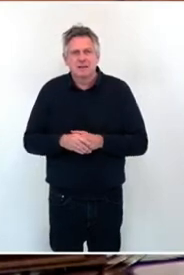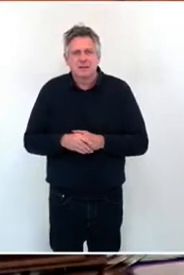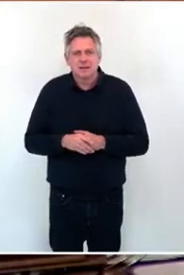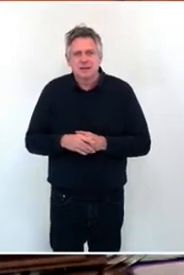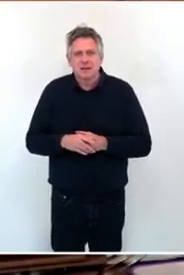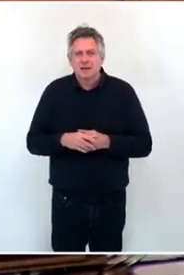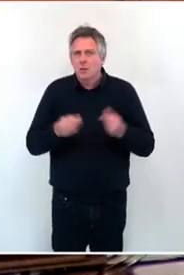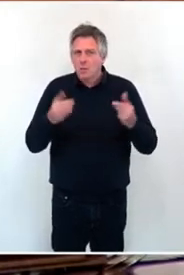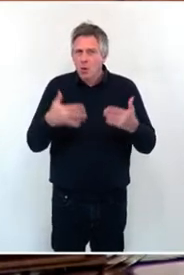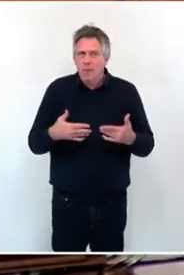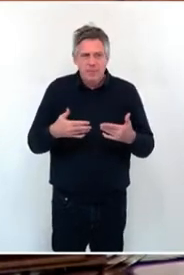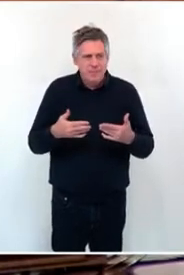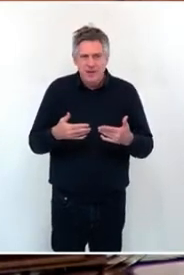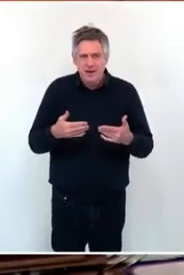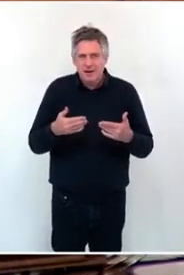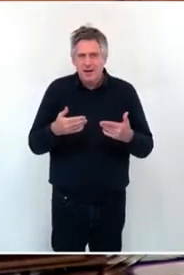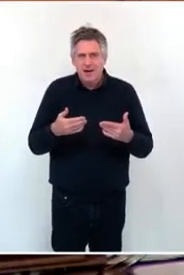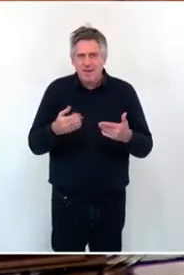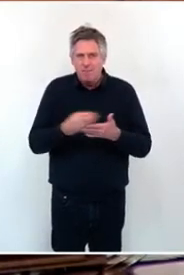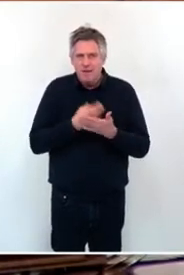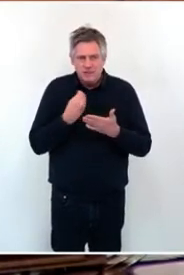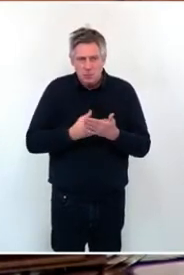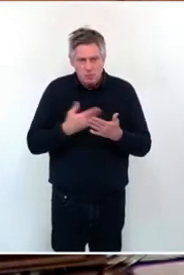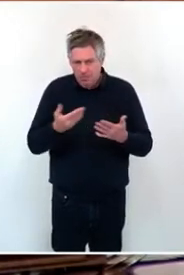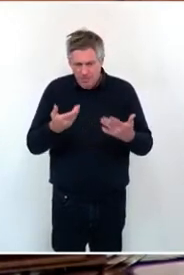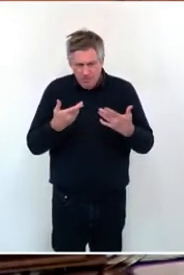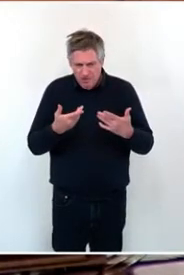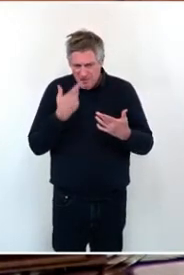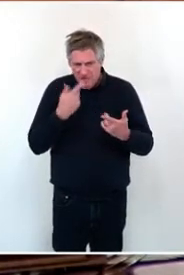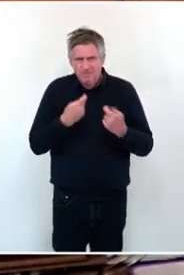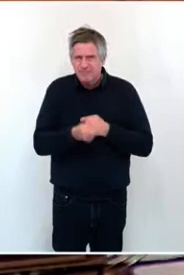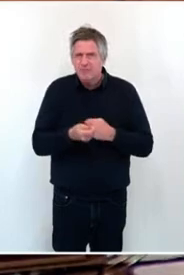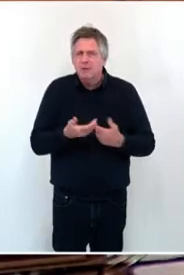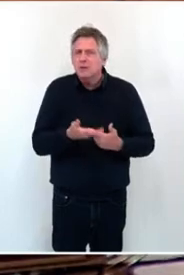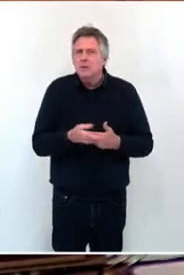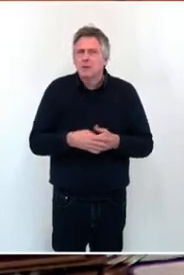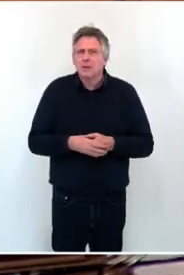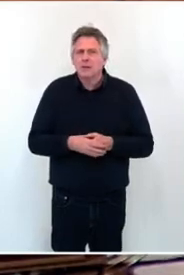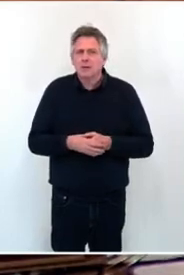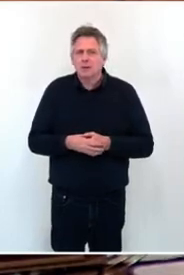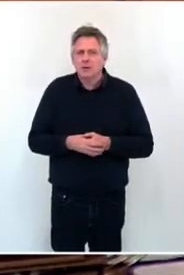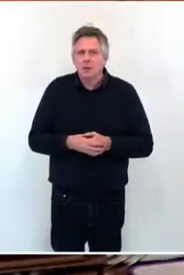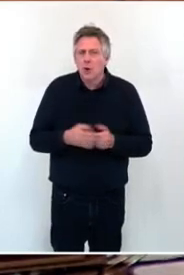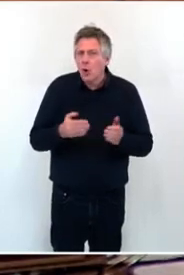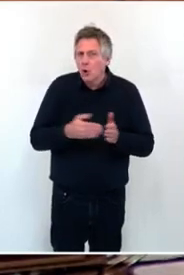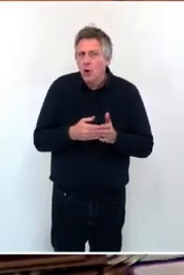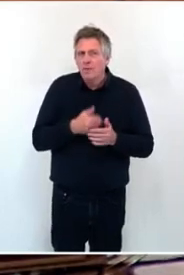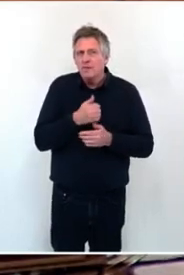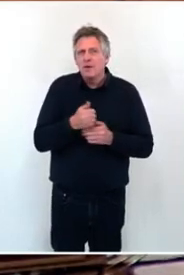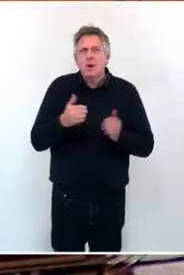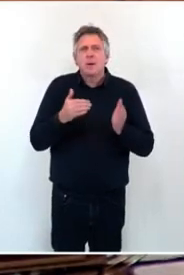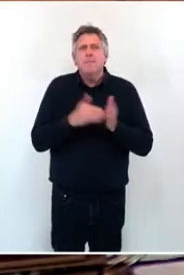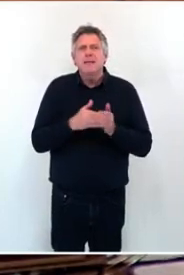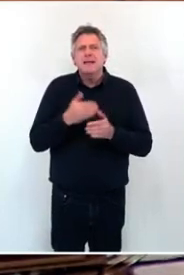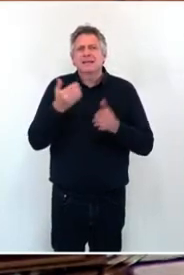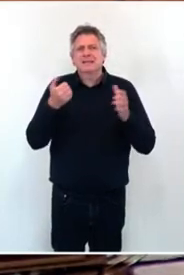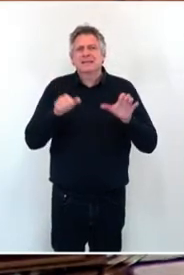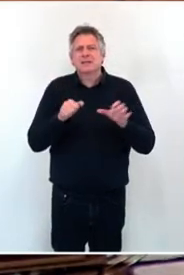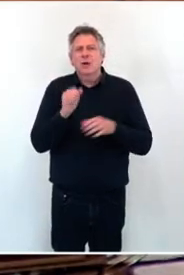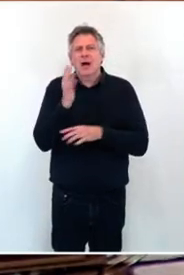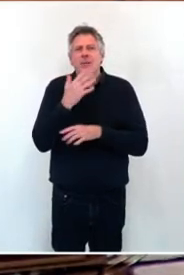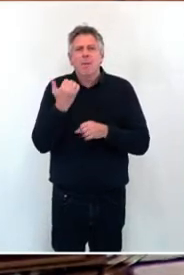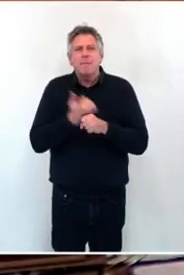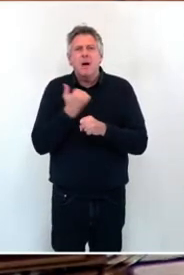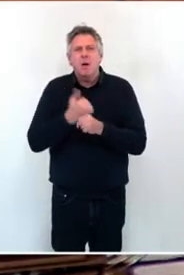open data. En clair, vous communiquiez sur, et vous communiquez encore sur 1600 arbres plantés par